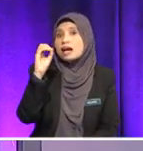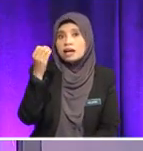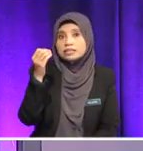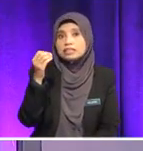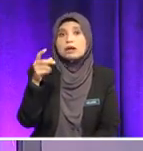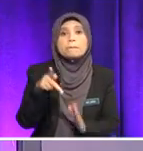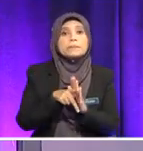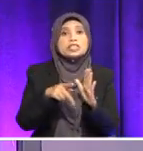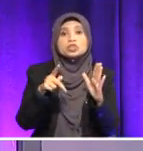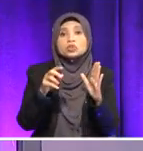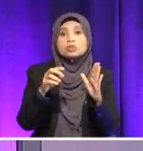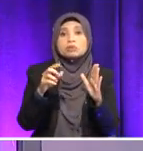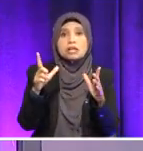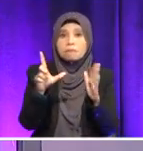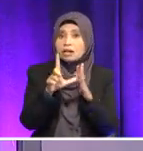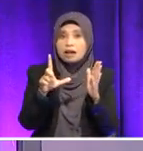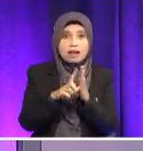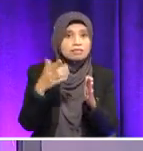itu tadi